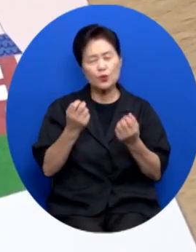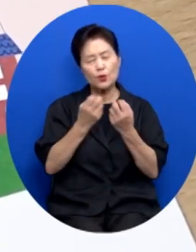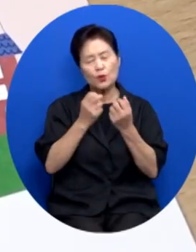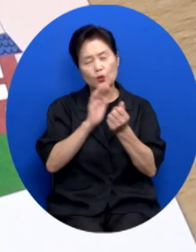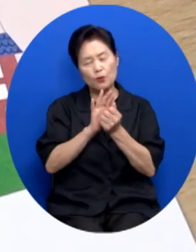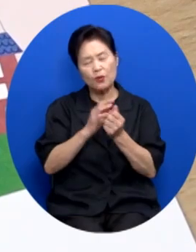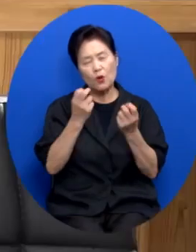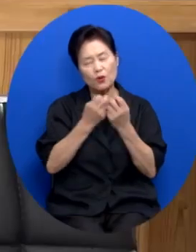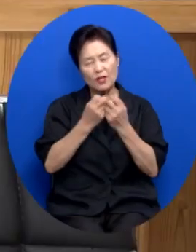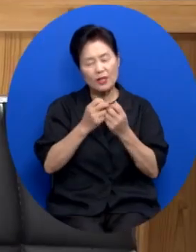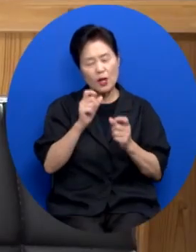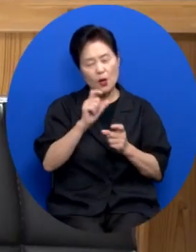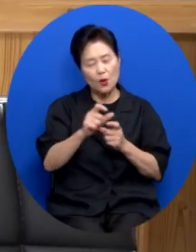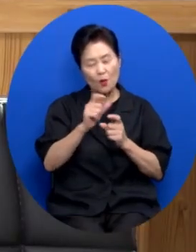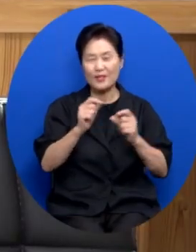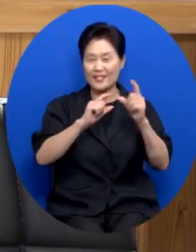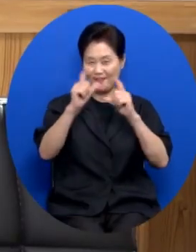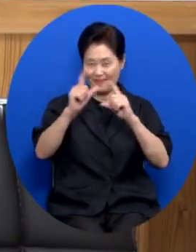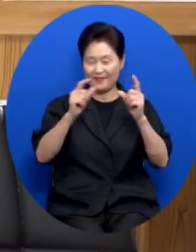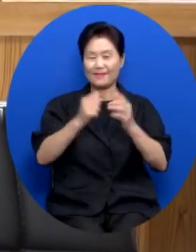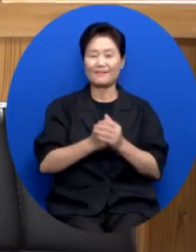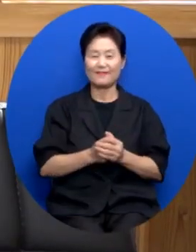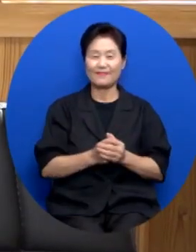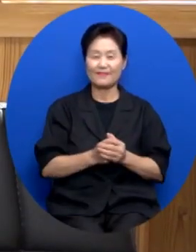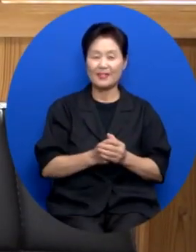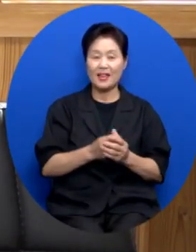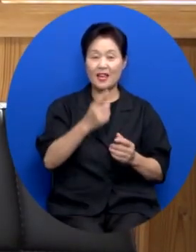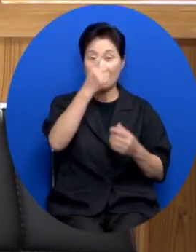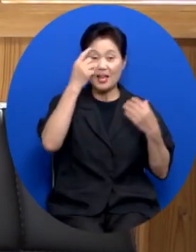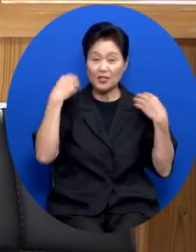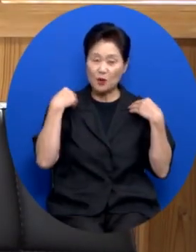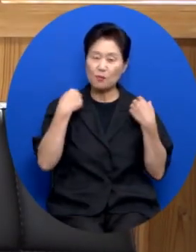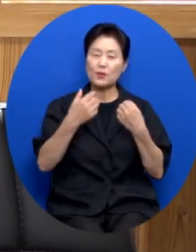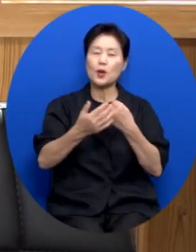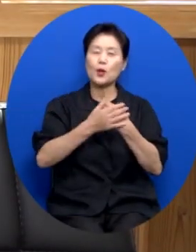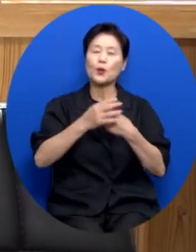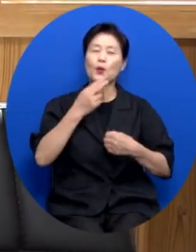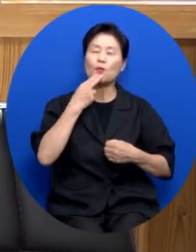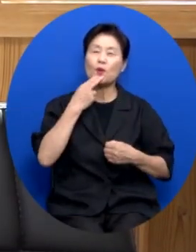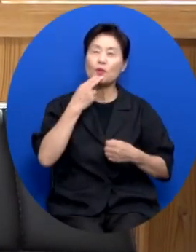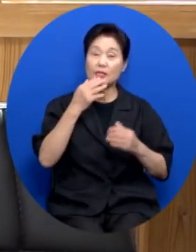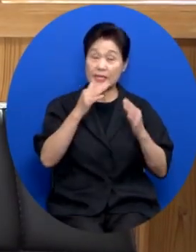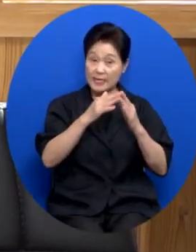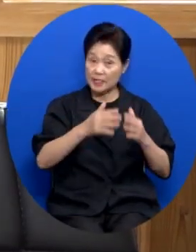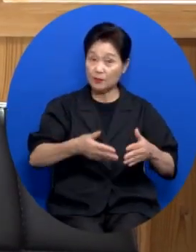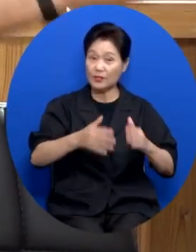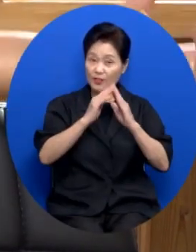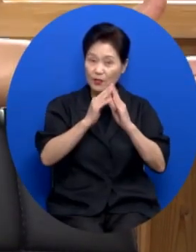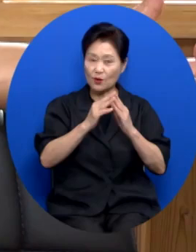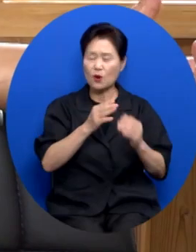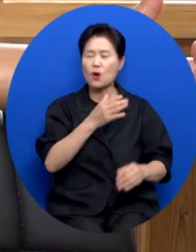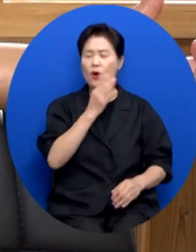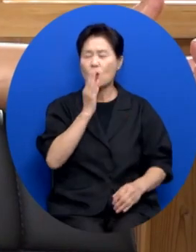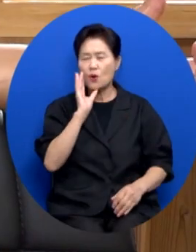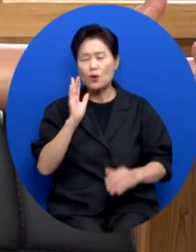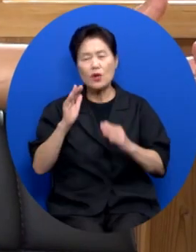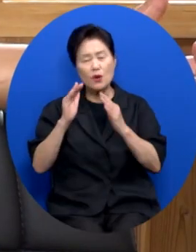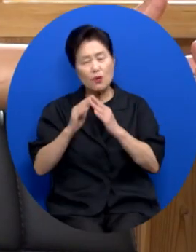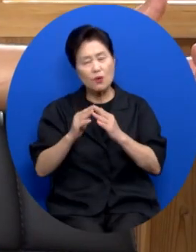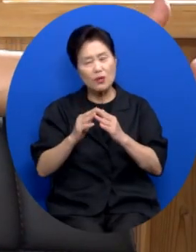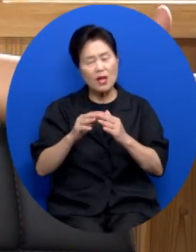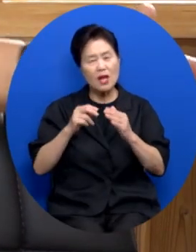이거는 정부의 도움 없이 집을 쳐갖고 그 요양원에 갈 수밖에 없는